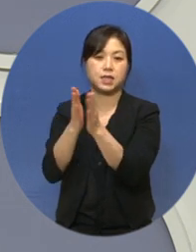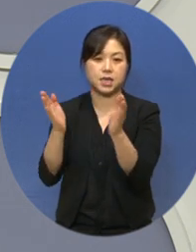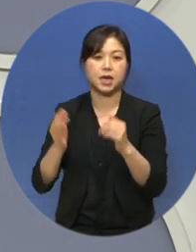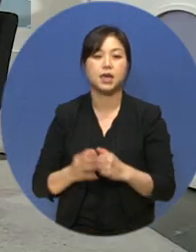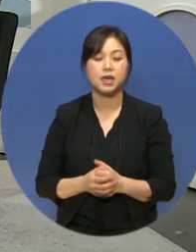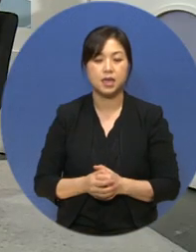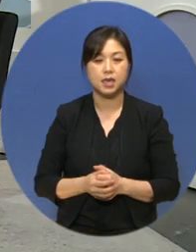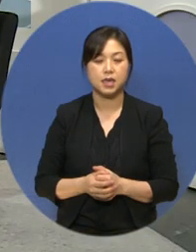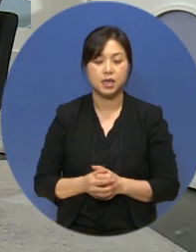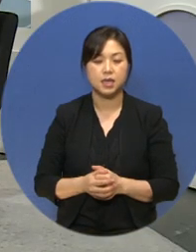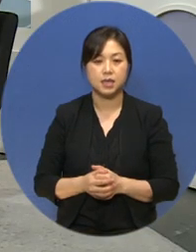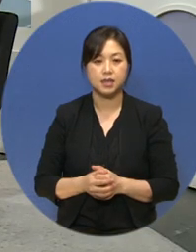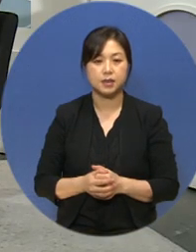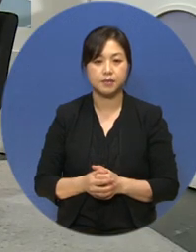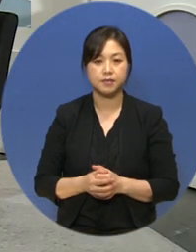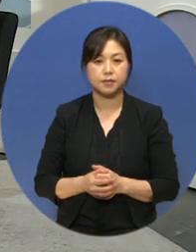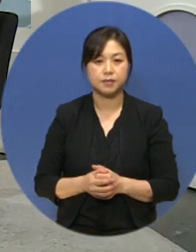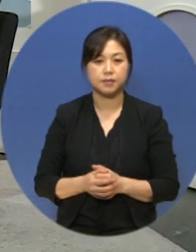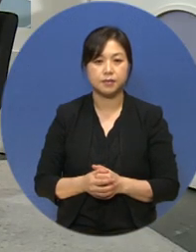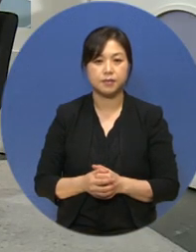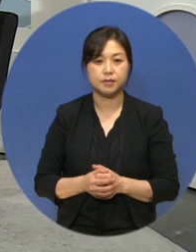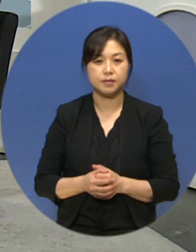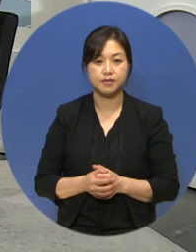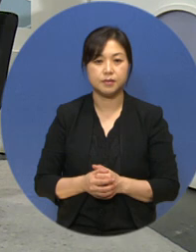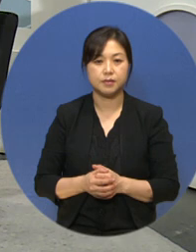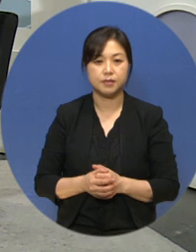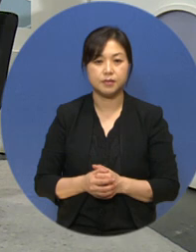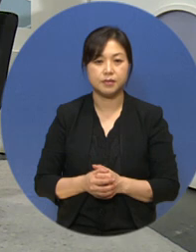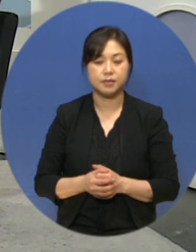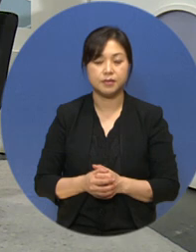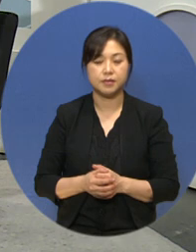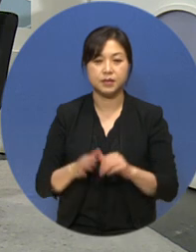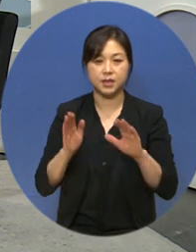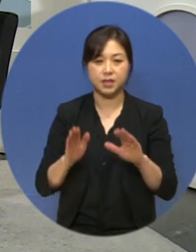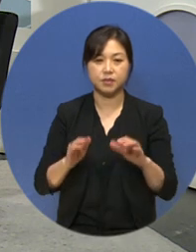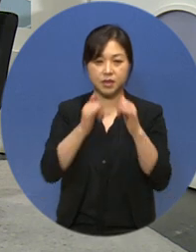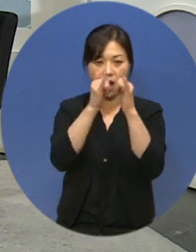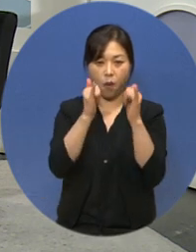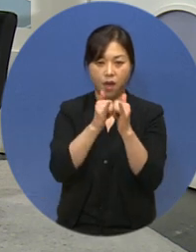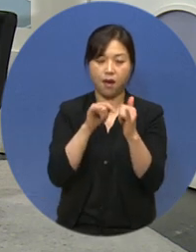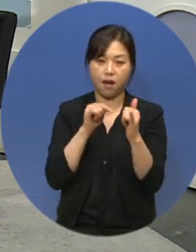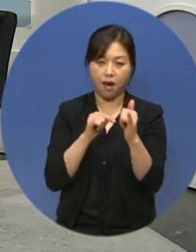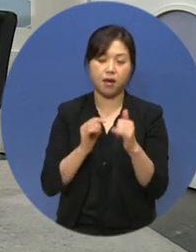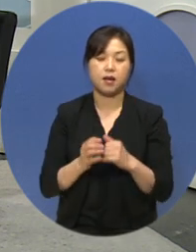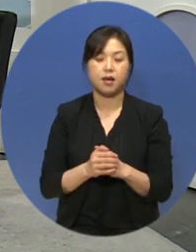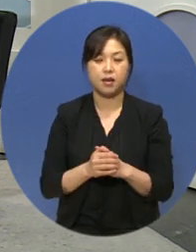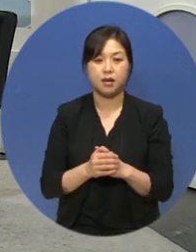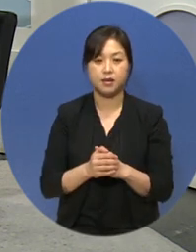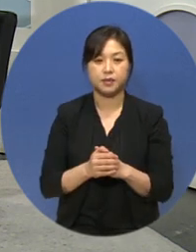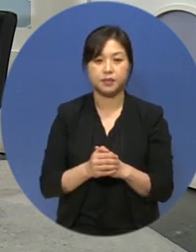아 그 에 지금 사회가 요